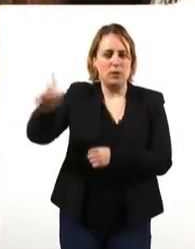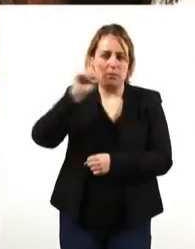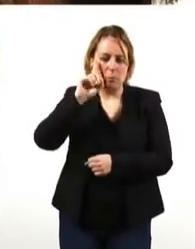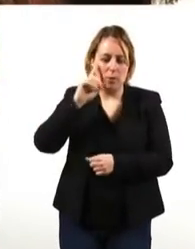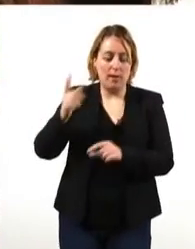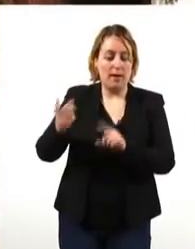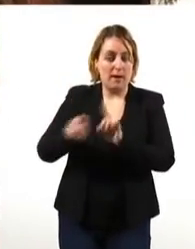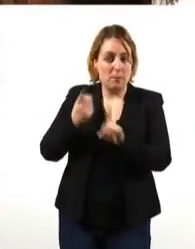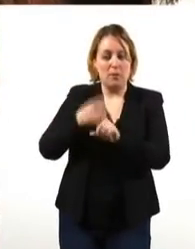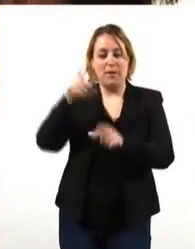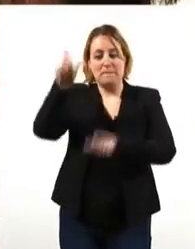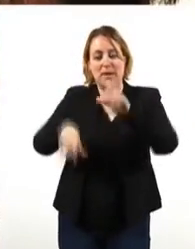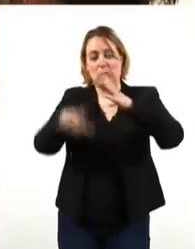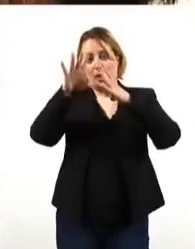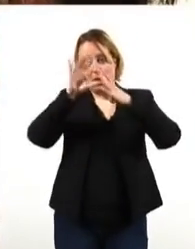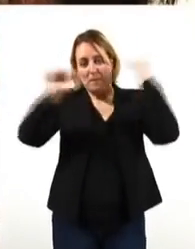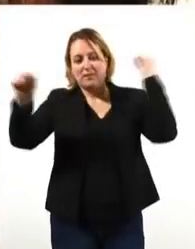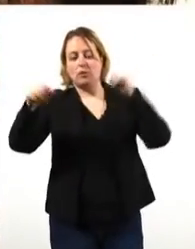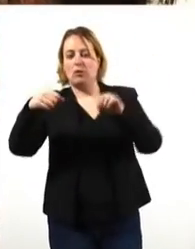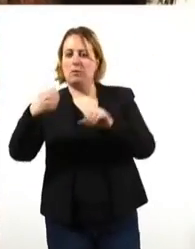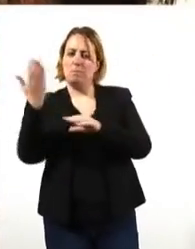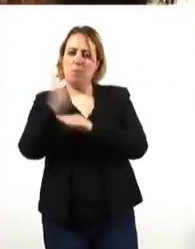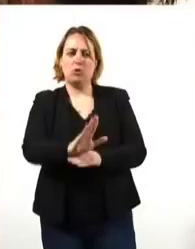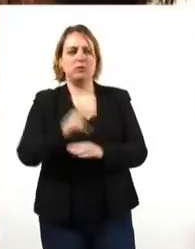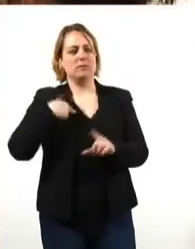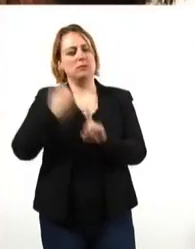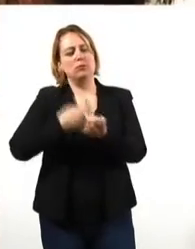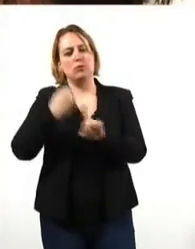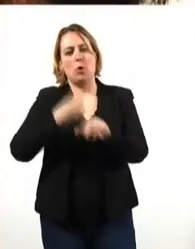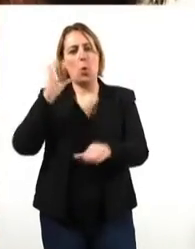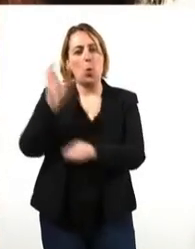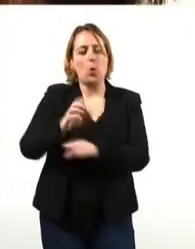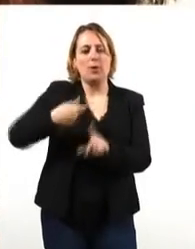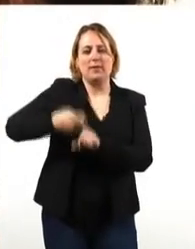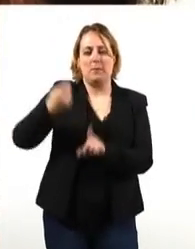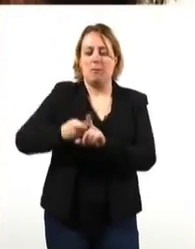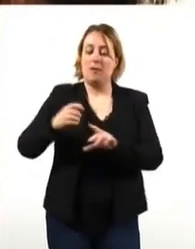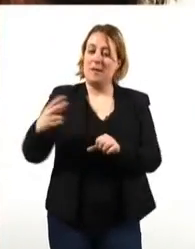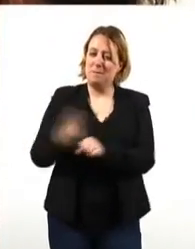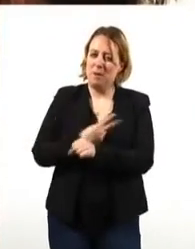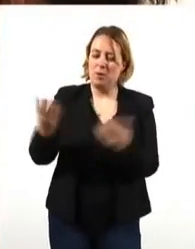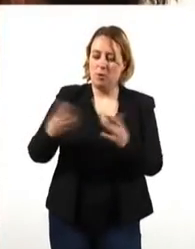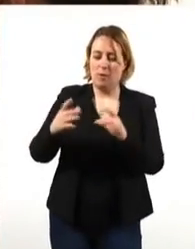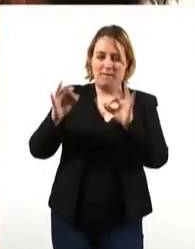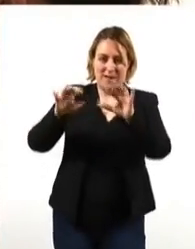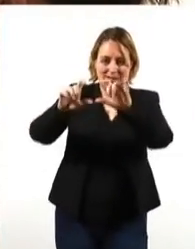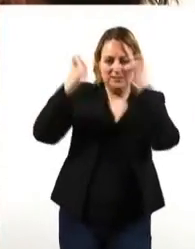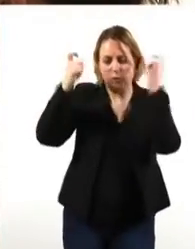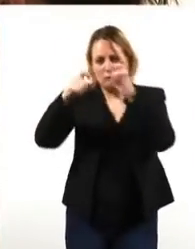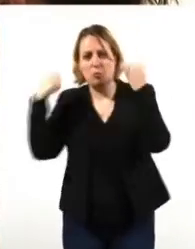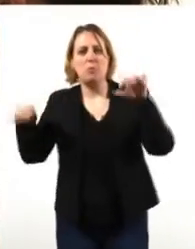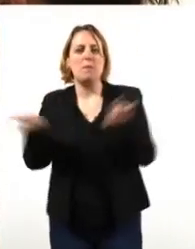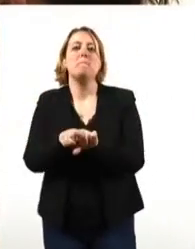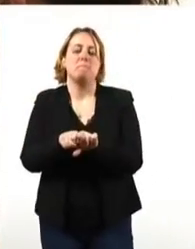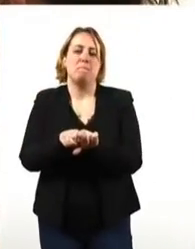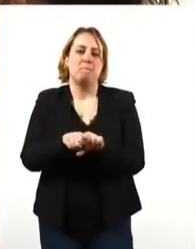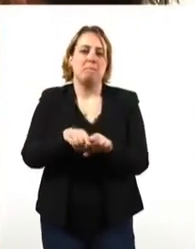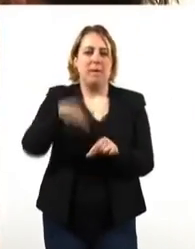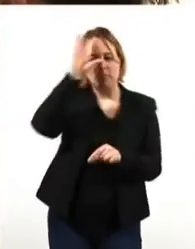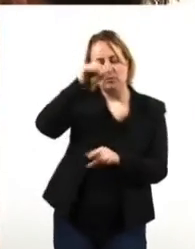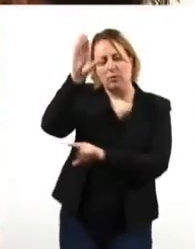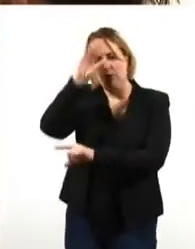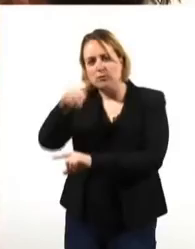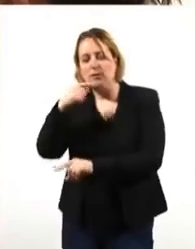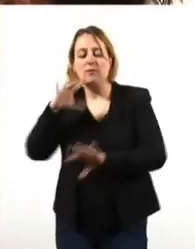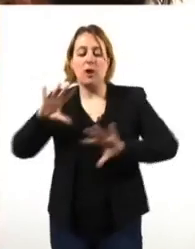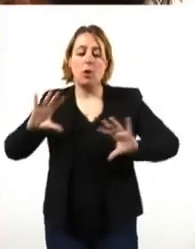contre le harcèlement. Et il n'y a pas plus grande confiance que quand c'est de pair à pair. Et donc, pour accompagner les témoins, eh bien, on est en train